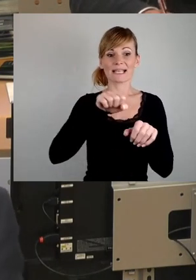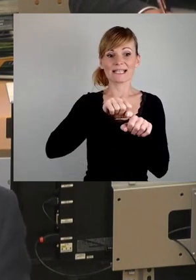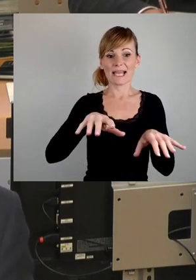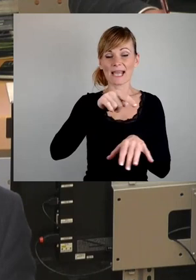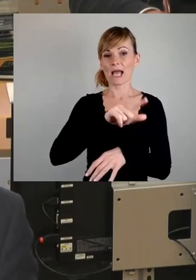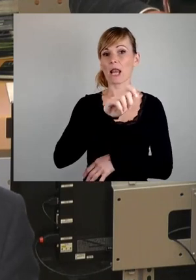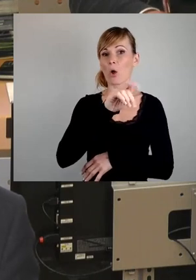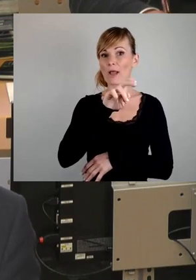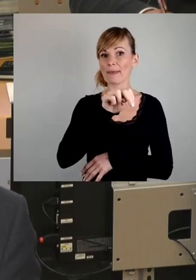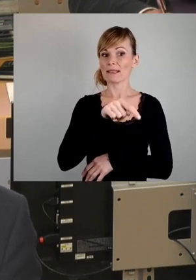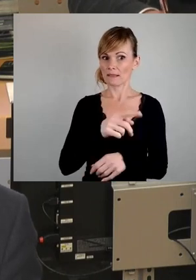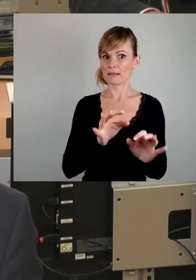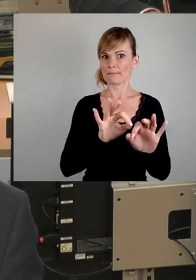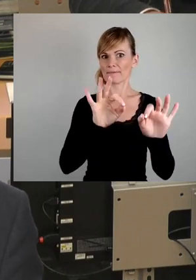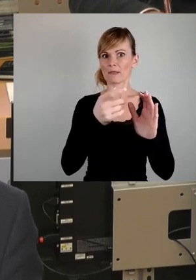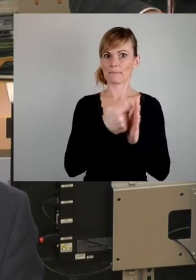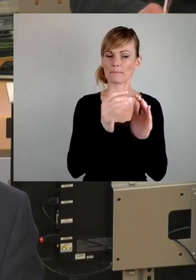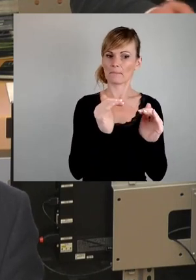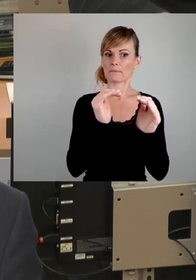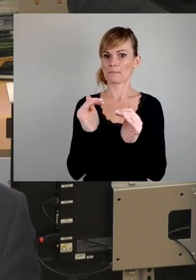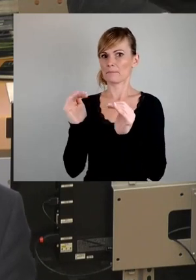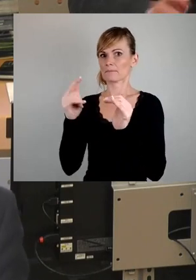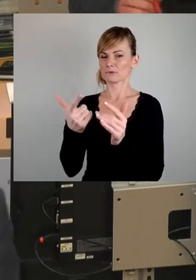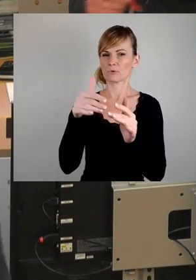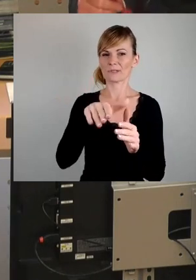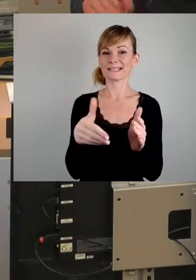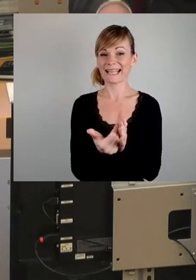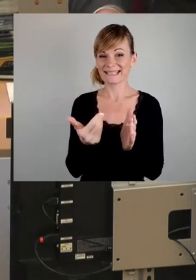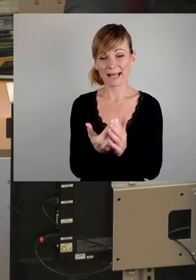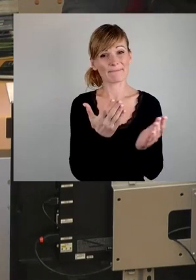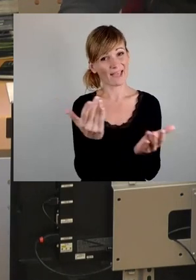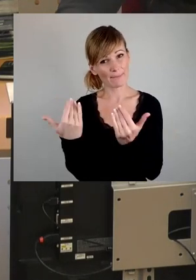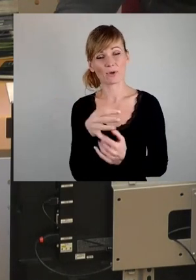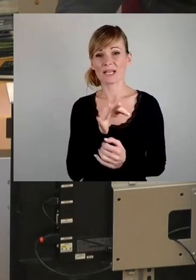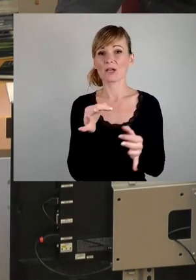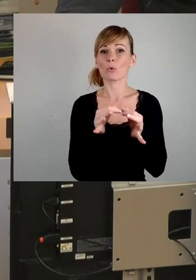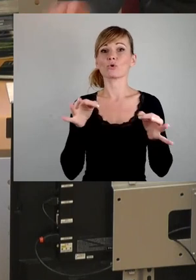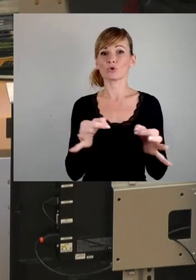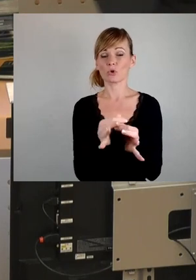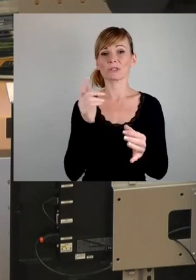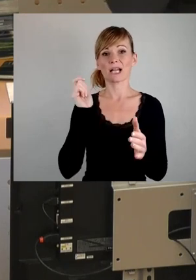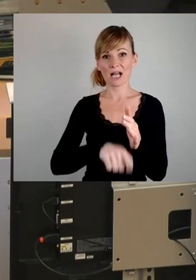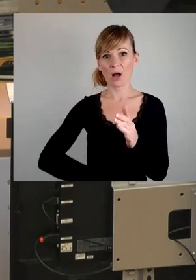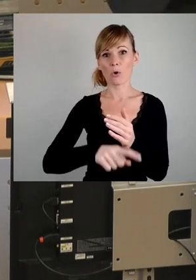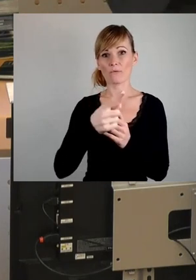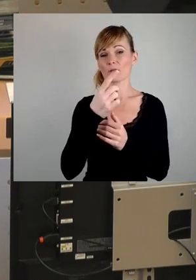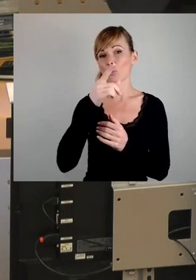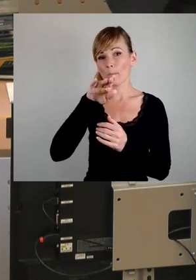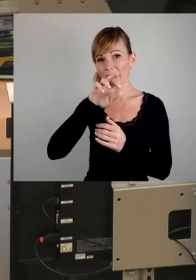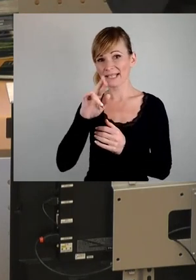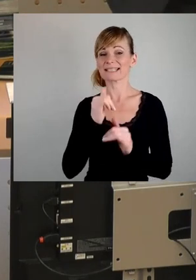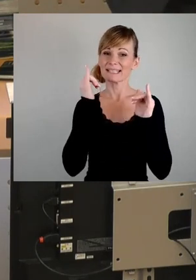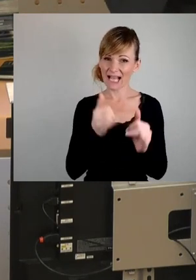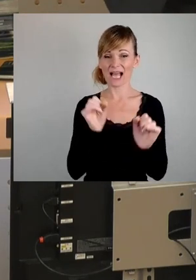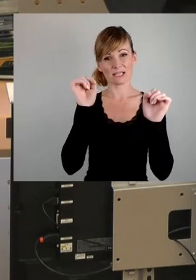werbe ich ausdrücklich dafür, den Grundstücksankauf in Dobritz zuzustimmen. Hierbei handelt es sich